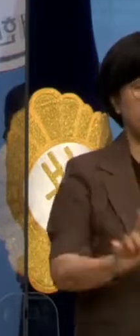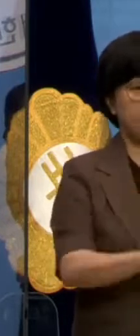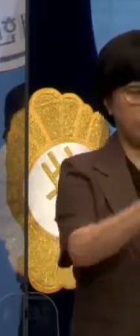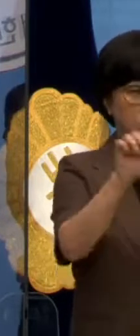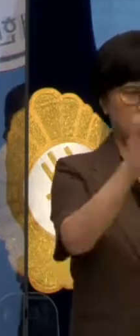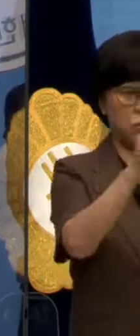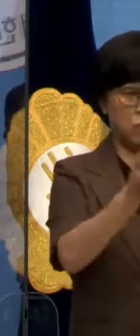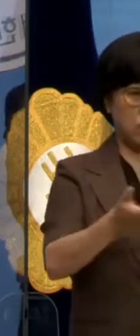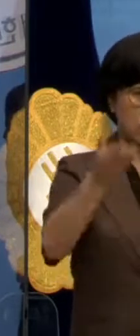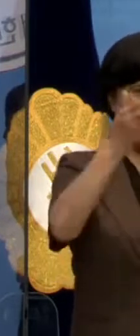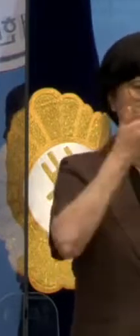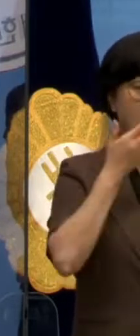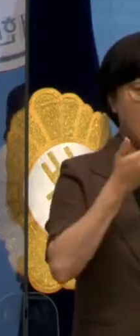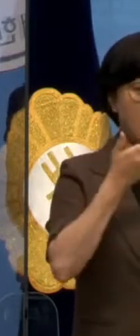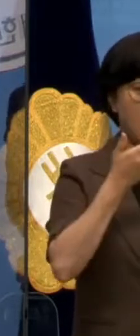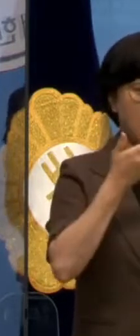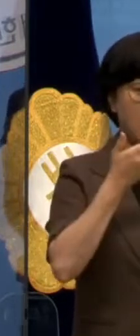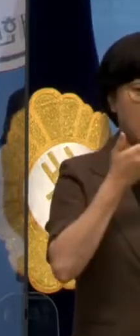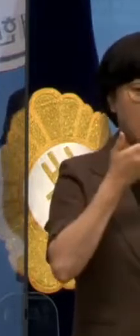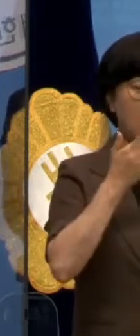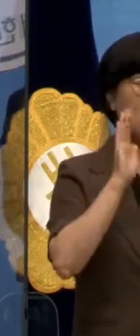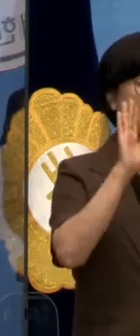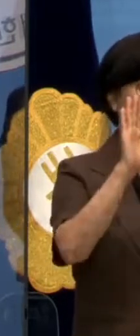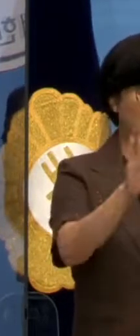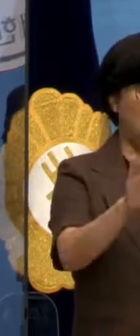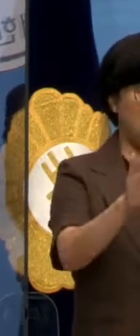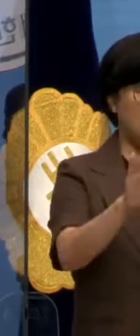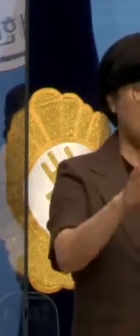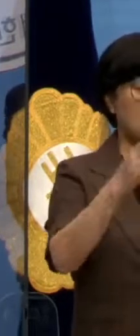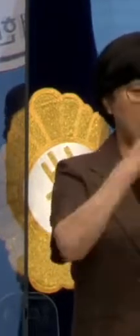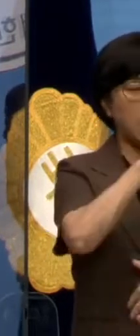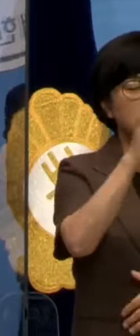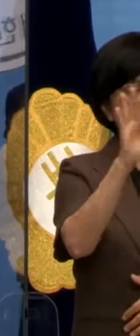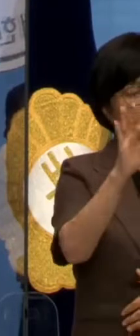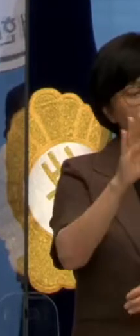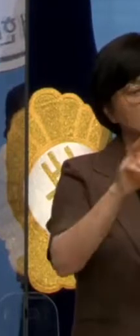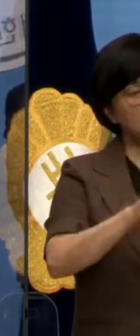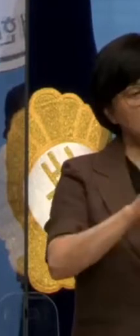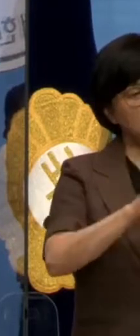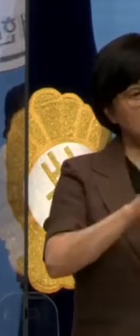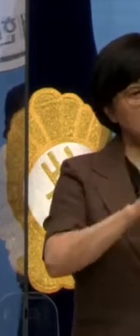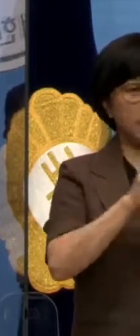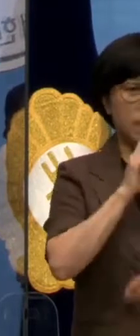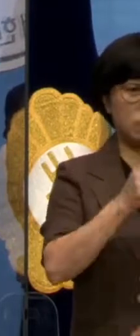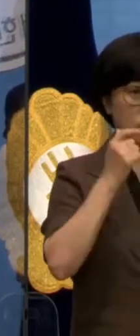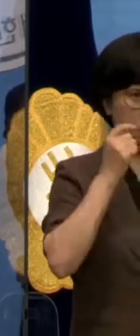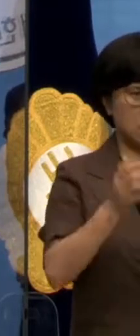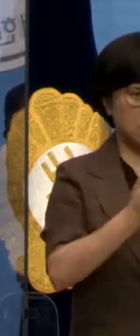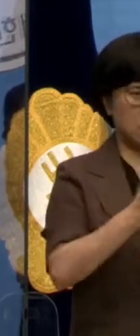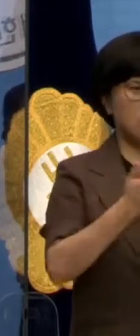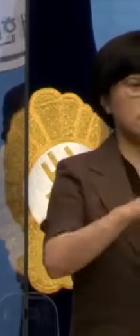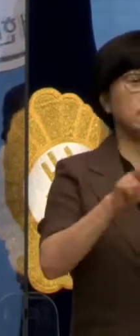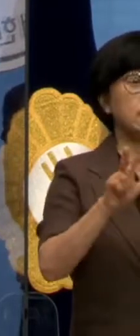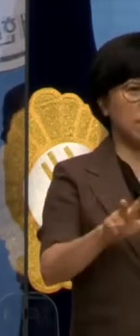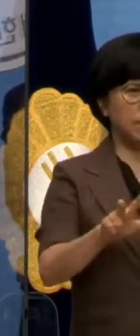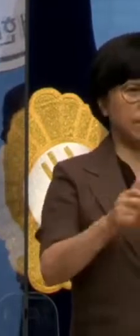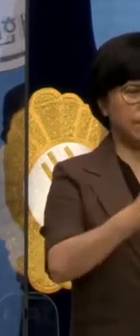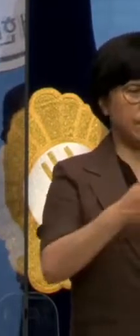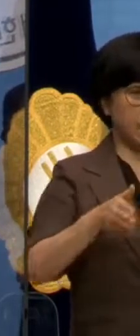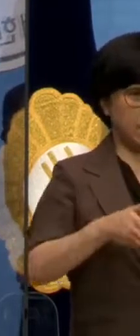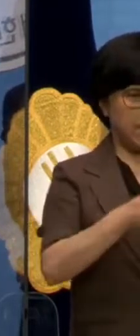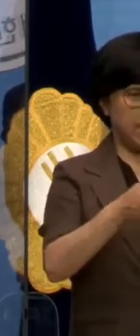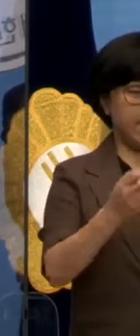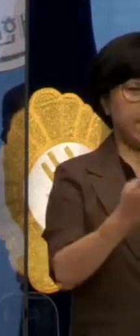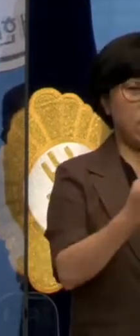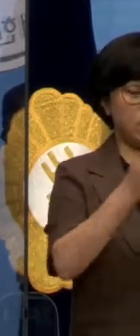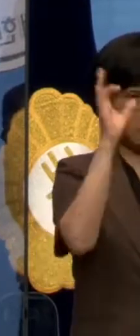질을 높일 수 있다면 언제까지 예산 탈영만 하고 있으면 안 됩니다. 과감하게 길을 찾는